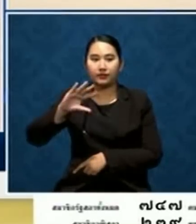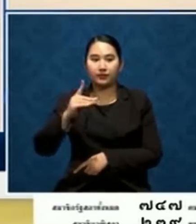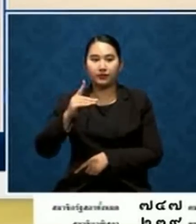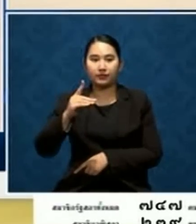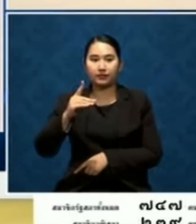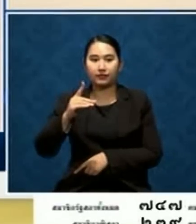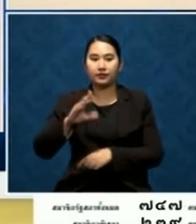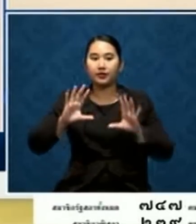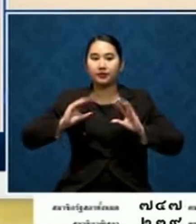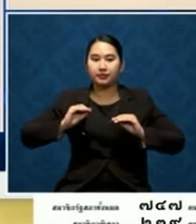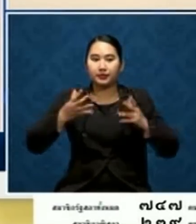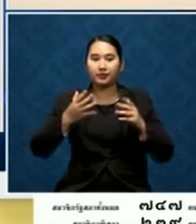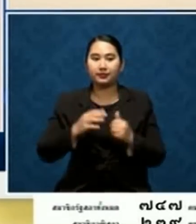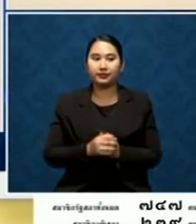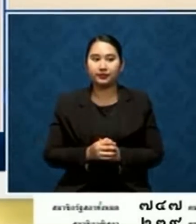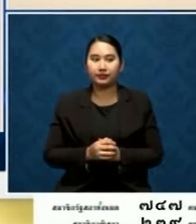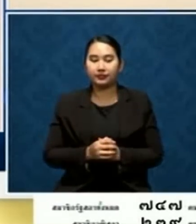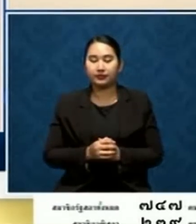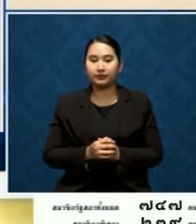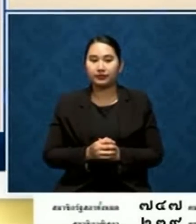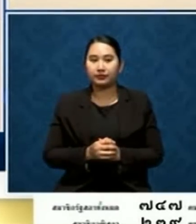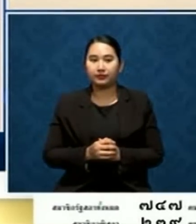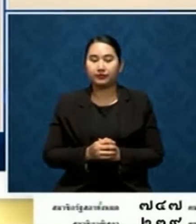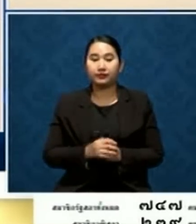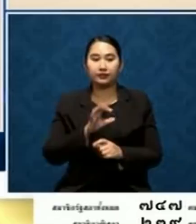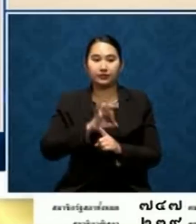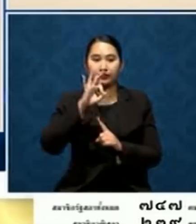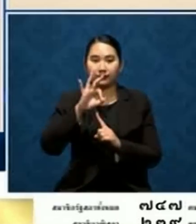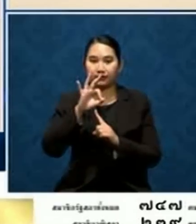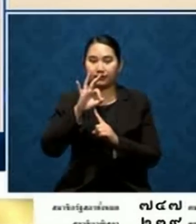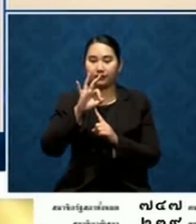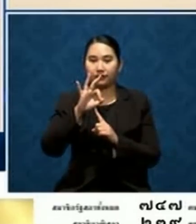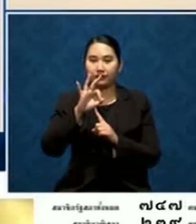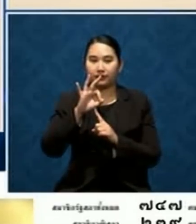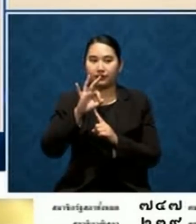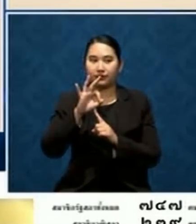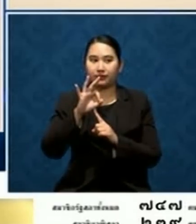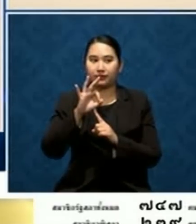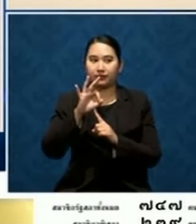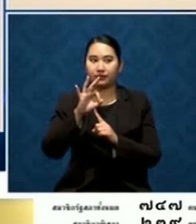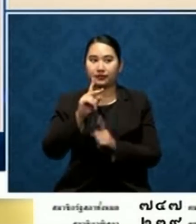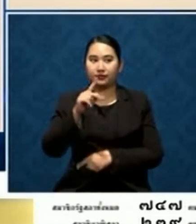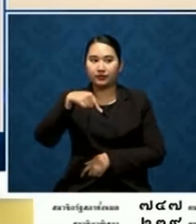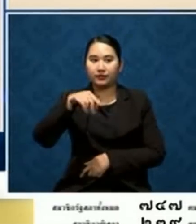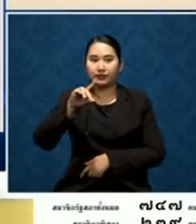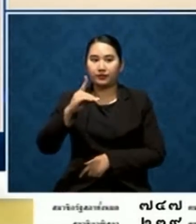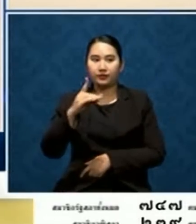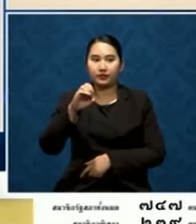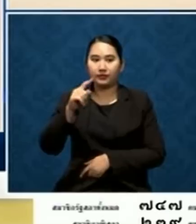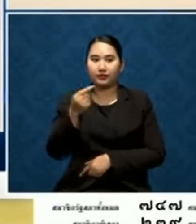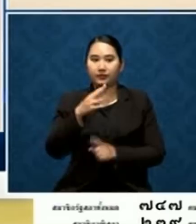ย ไม่เห็นชอบครับ 9นายกฤติทัศน์แสงธนโย